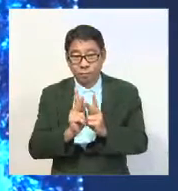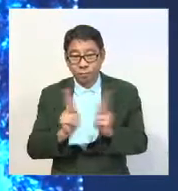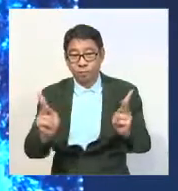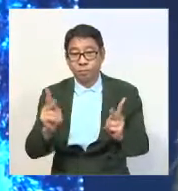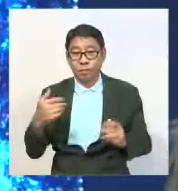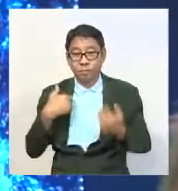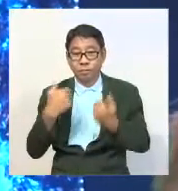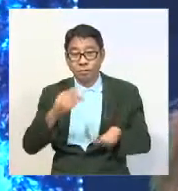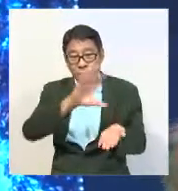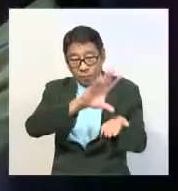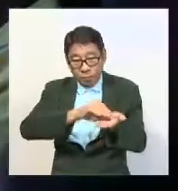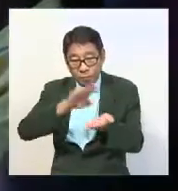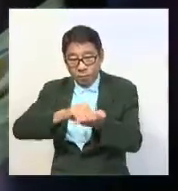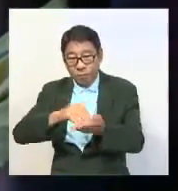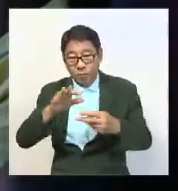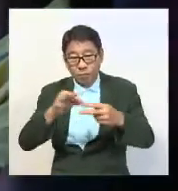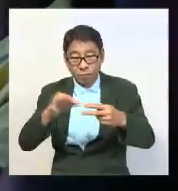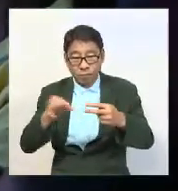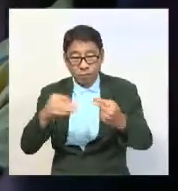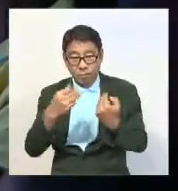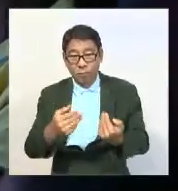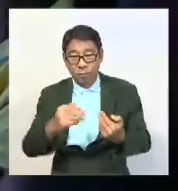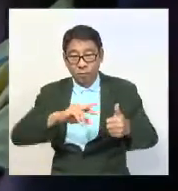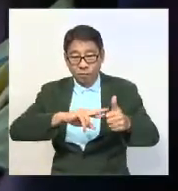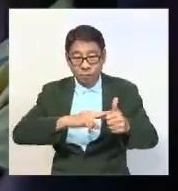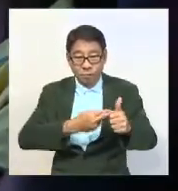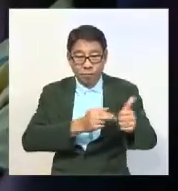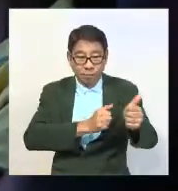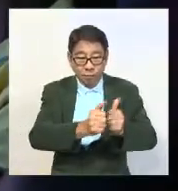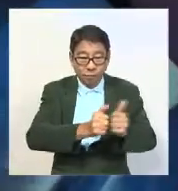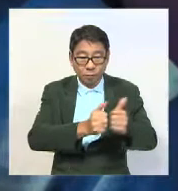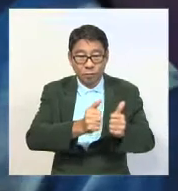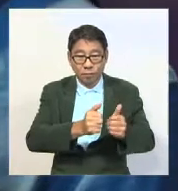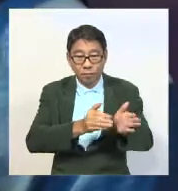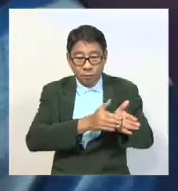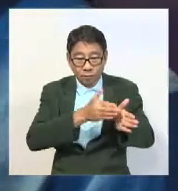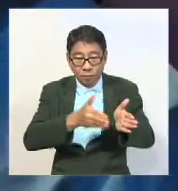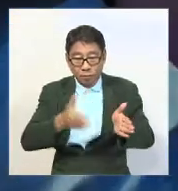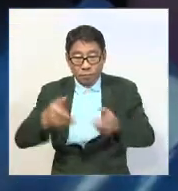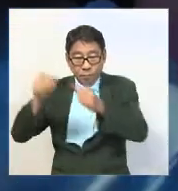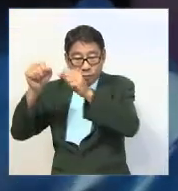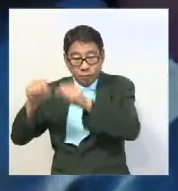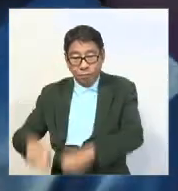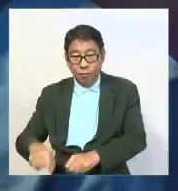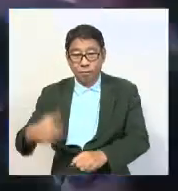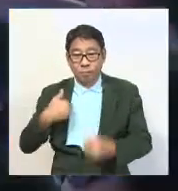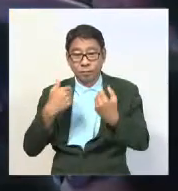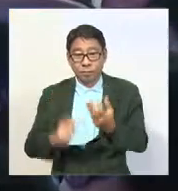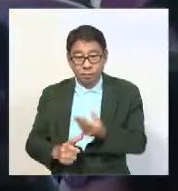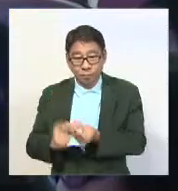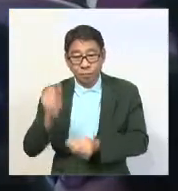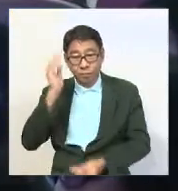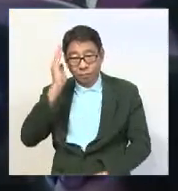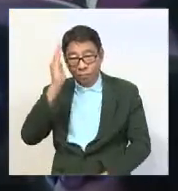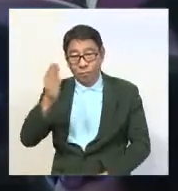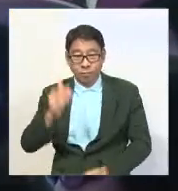ณาเพื่อรวบรวมคะแนนของผู้เข้าประกวดตั้งแต่เริ่มการแข่งขันและดำเนินการตัดสินโดยในรอบสัปดาห์หน้า